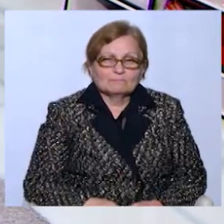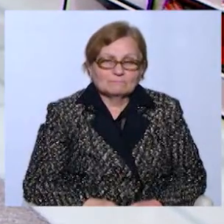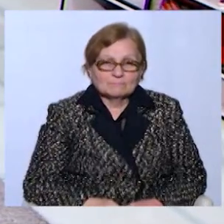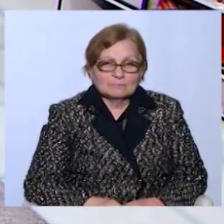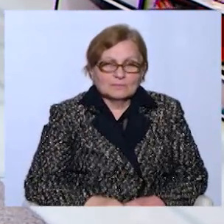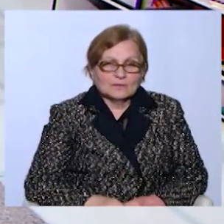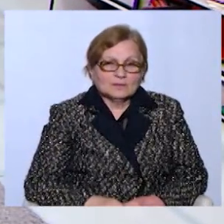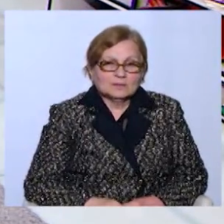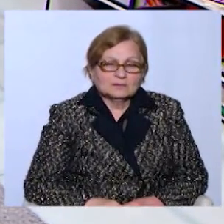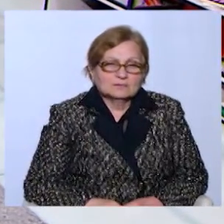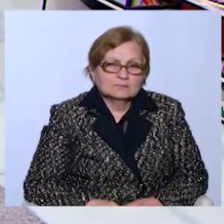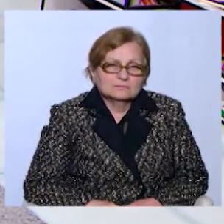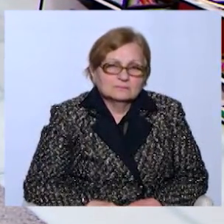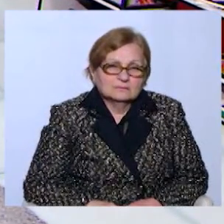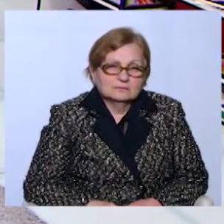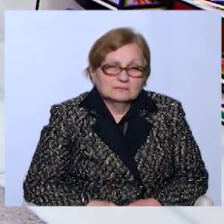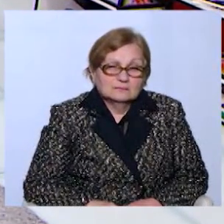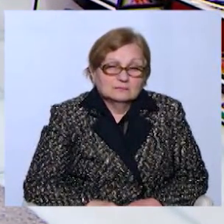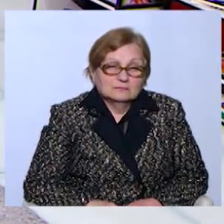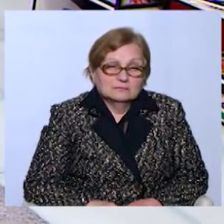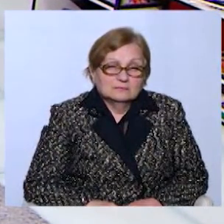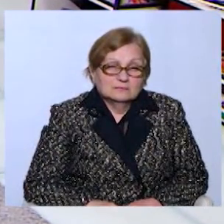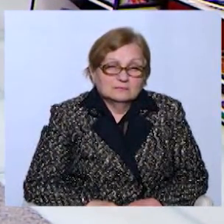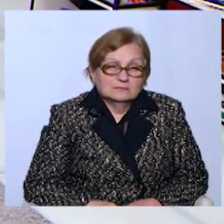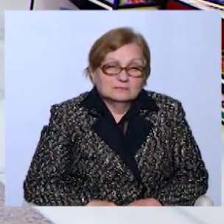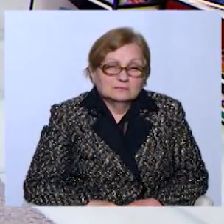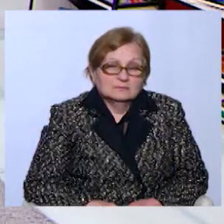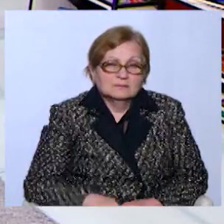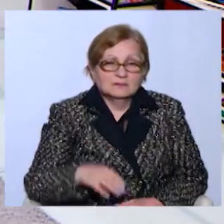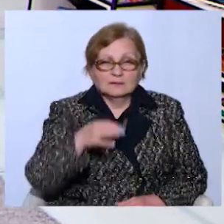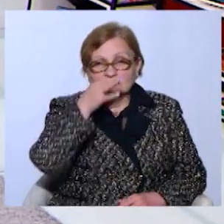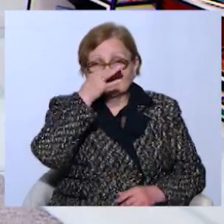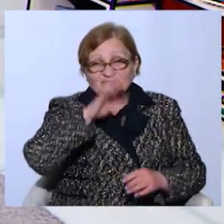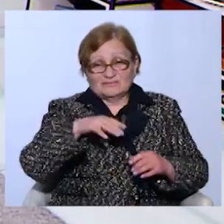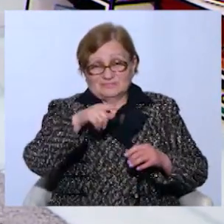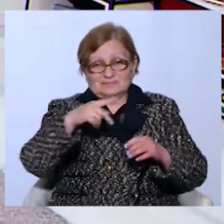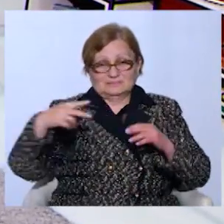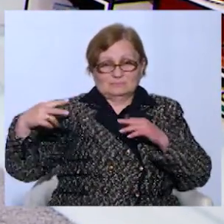აი ასე გადავკეცავ და ამ ნაწილს მოვაჭრი.